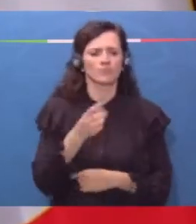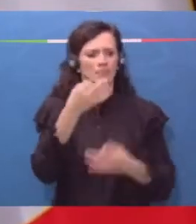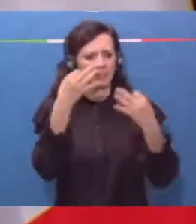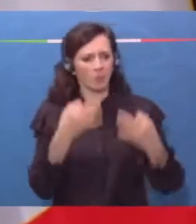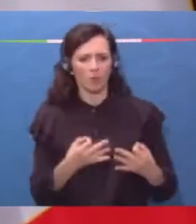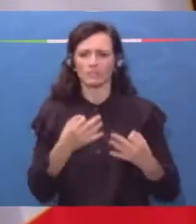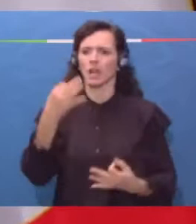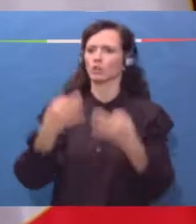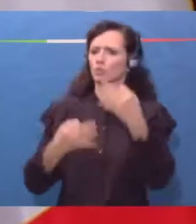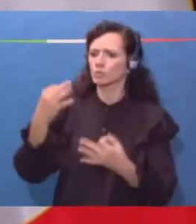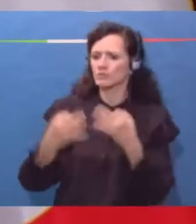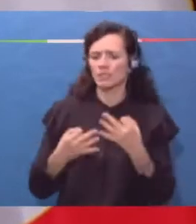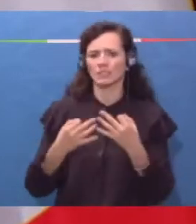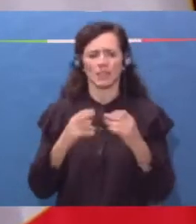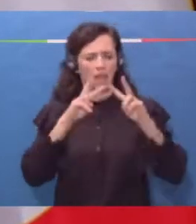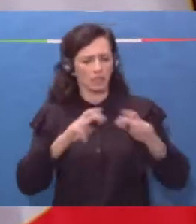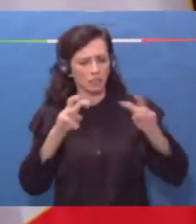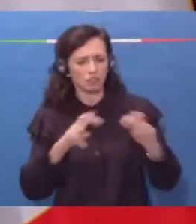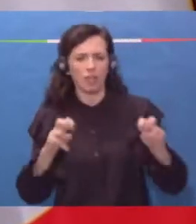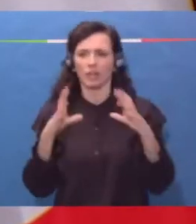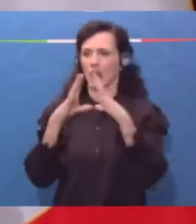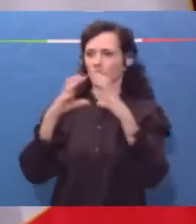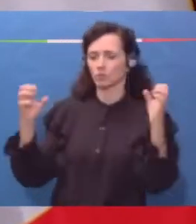dalla ricerca all'industria.